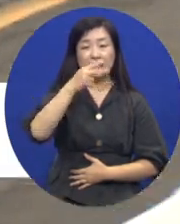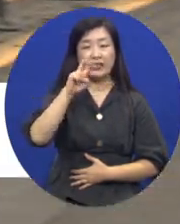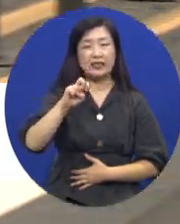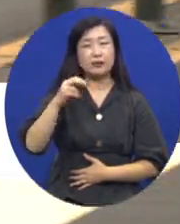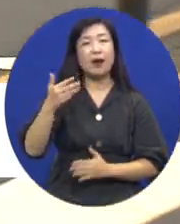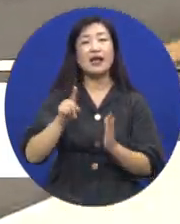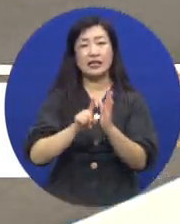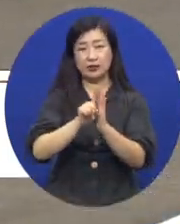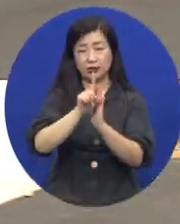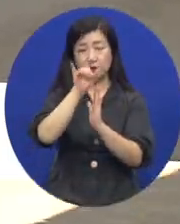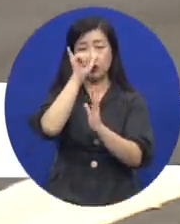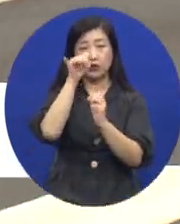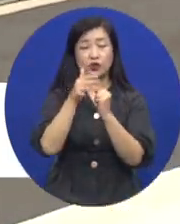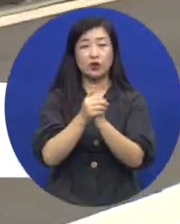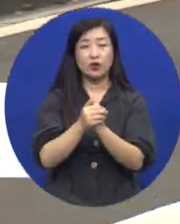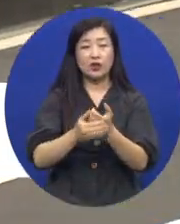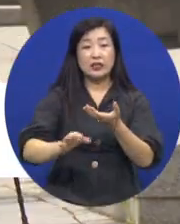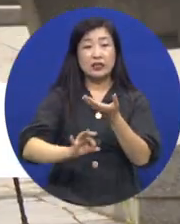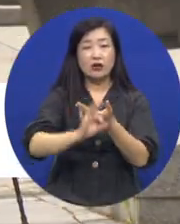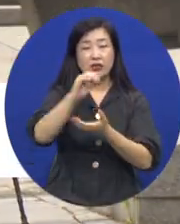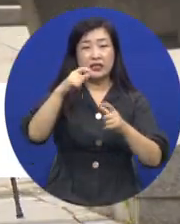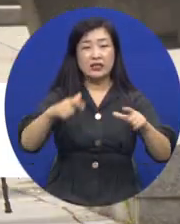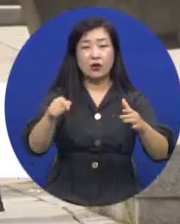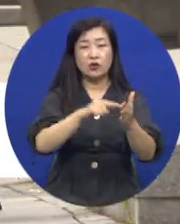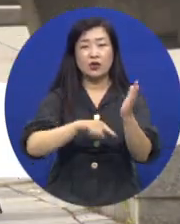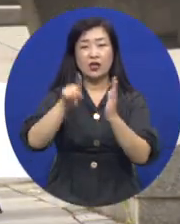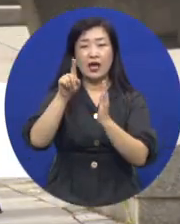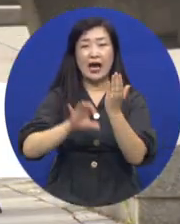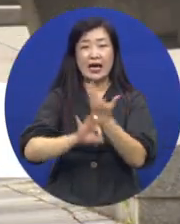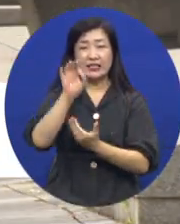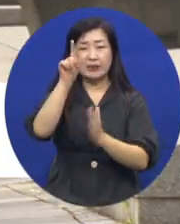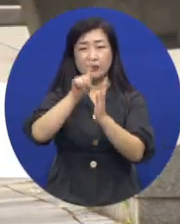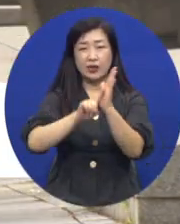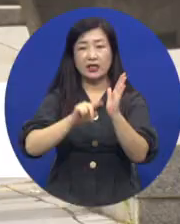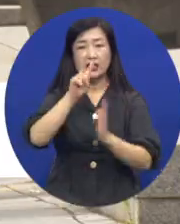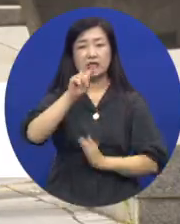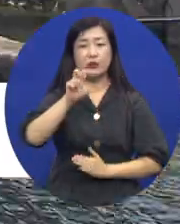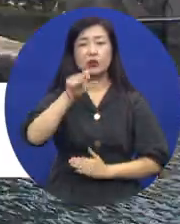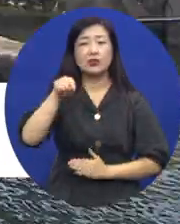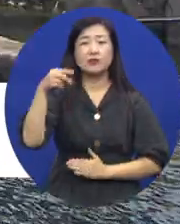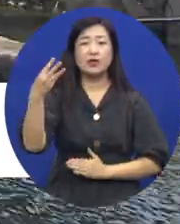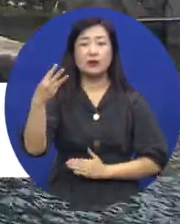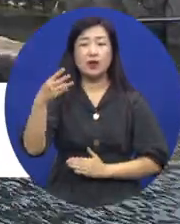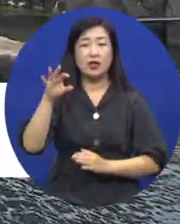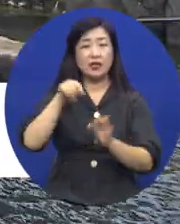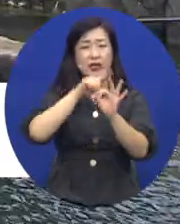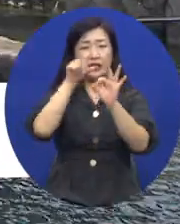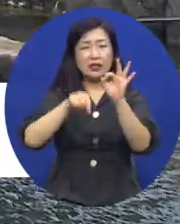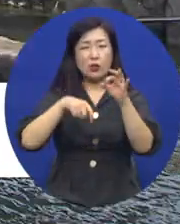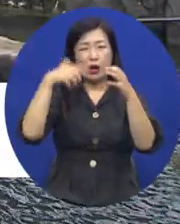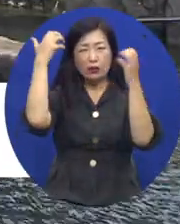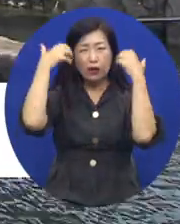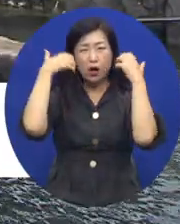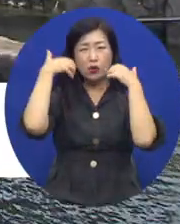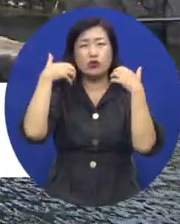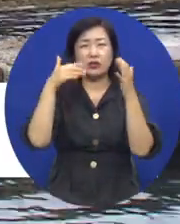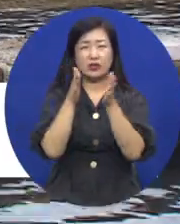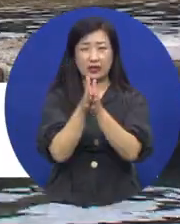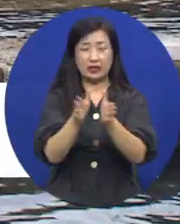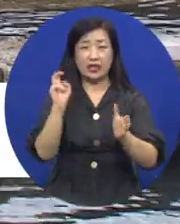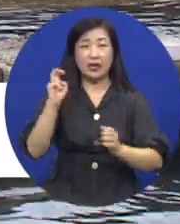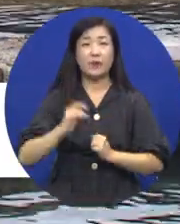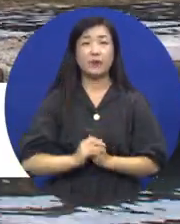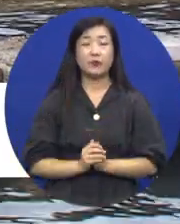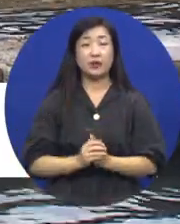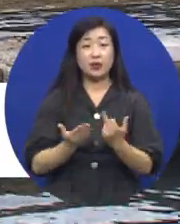28도를 기록했고, 성산 지역은 오늘 아침 최저 기온이 25.3도로 10월에 열대야가 관측됐습니다.